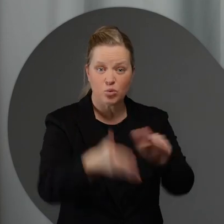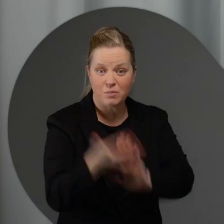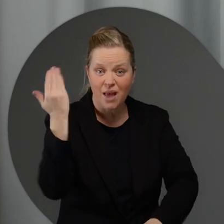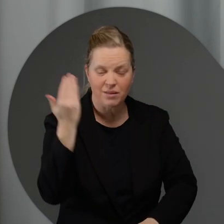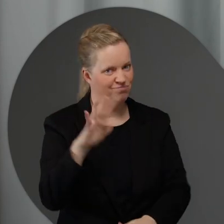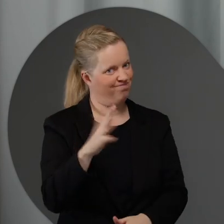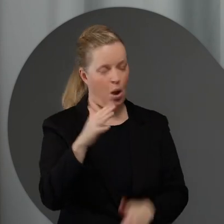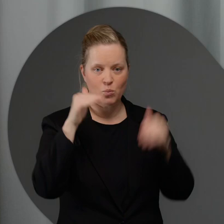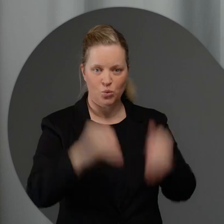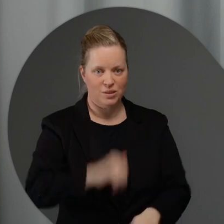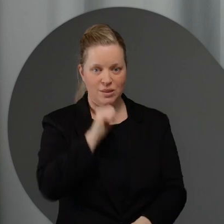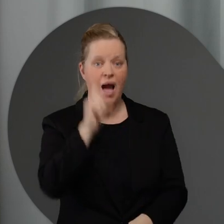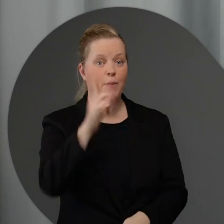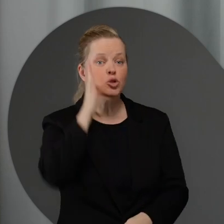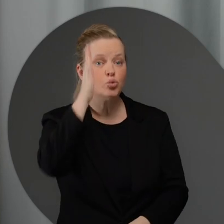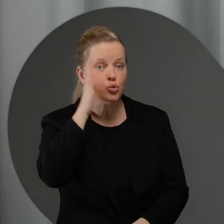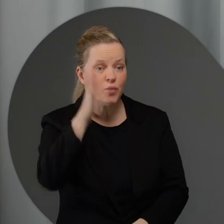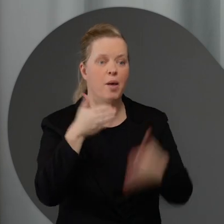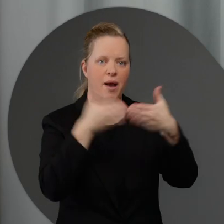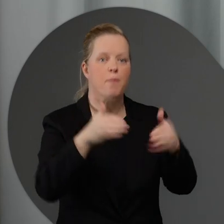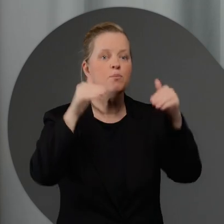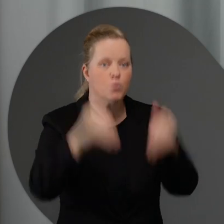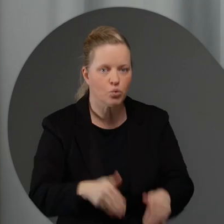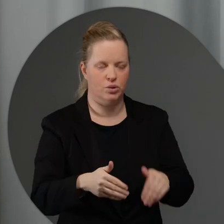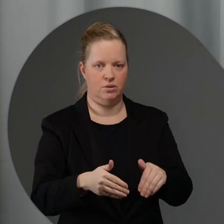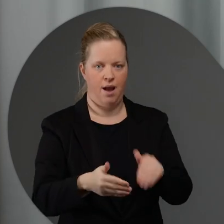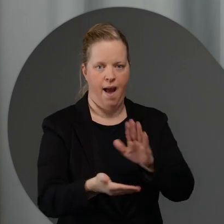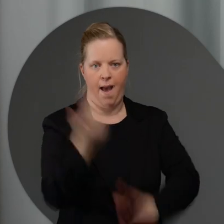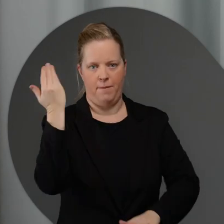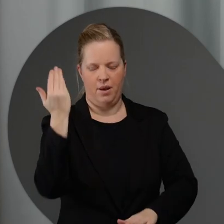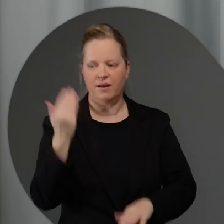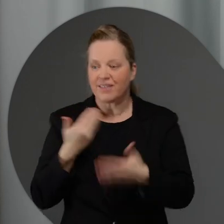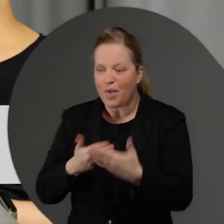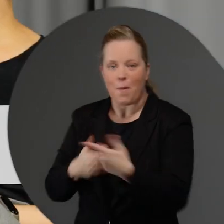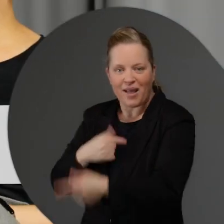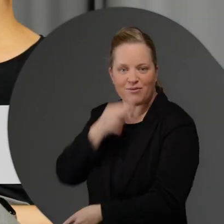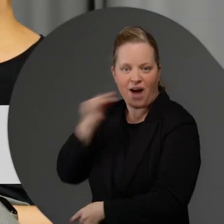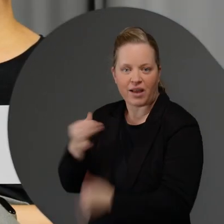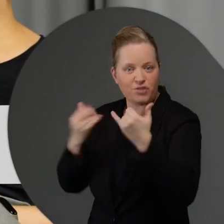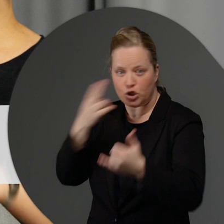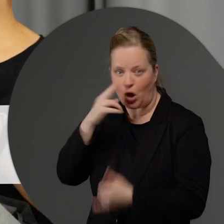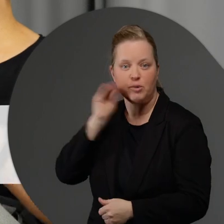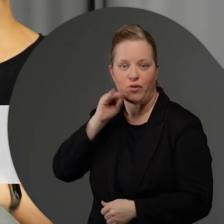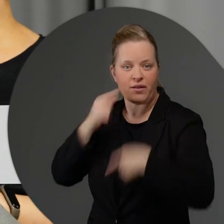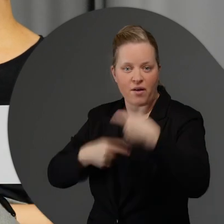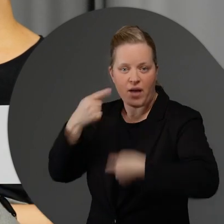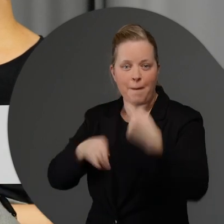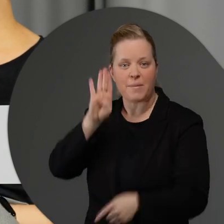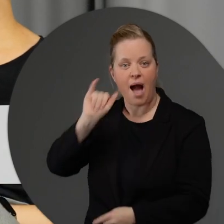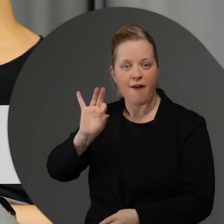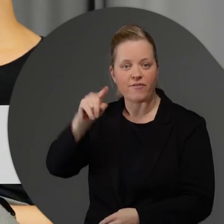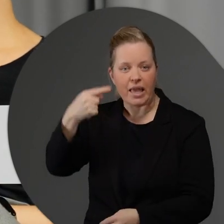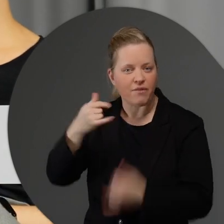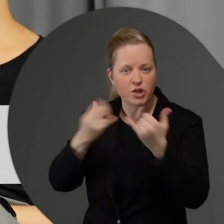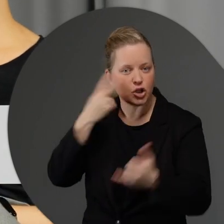die Barriere muss nicht beseitigt werden. In der Zukunft schaut es aber so aus, dass die Barriere beseitigt werden muss. Das wäre genau meine Frage gewesen. Wie schaut dann das